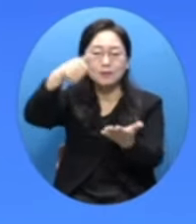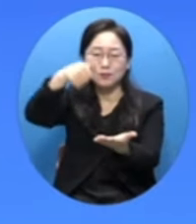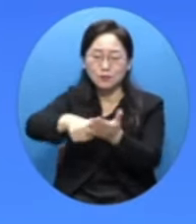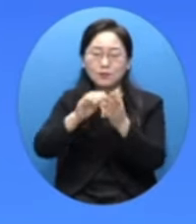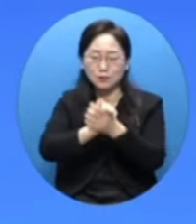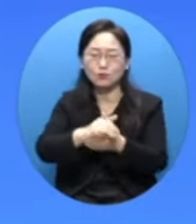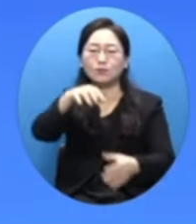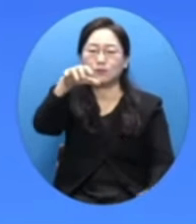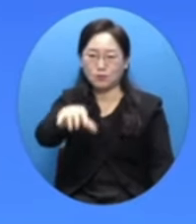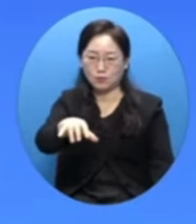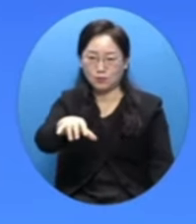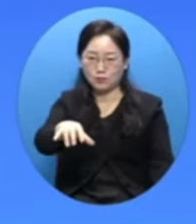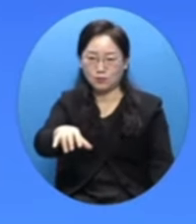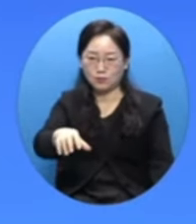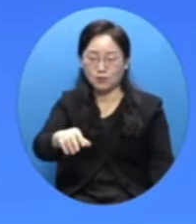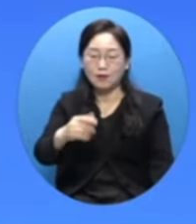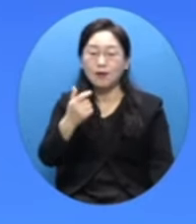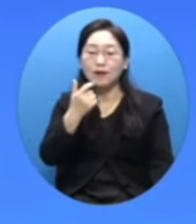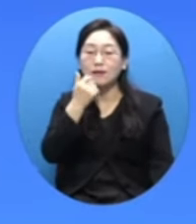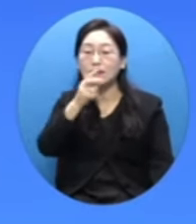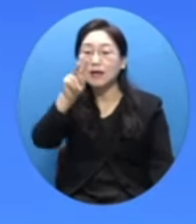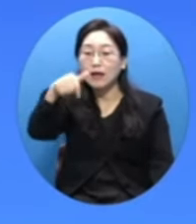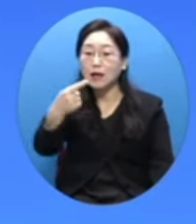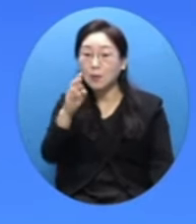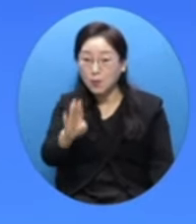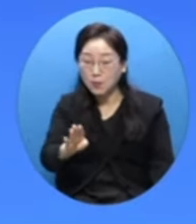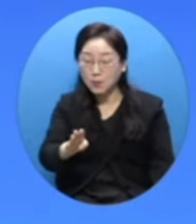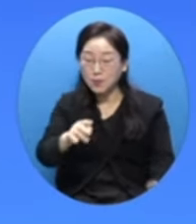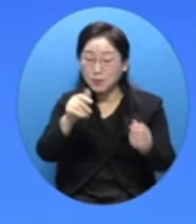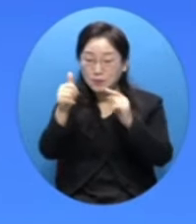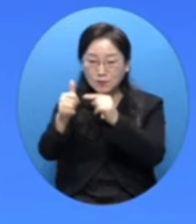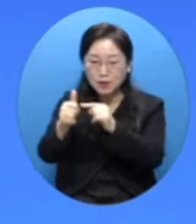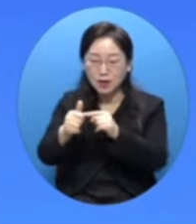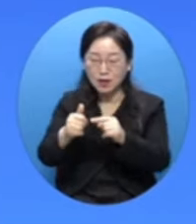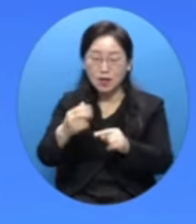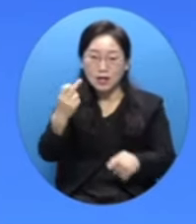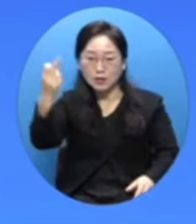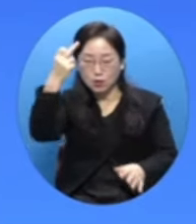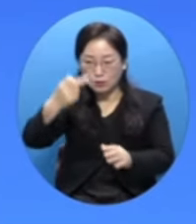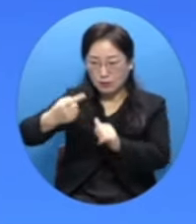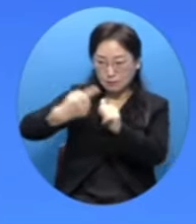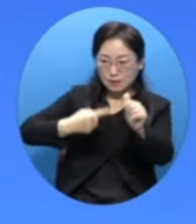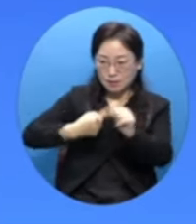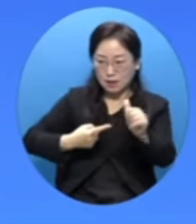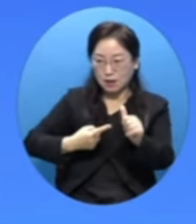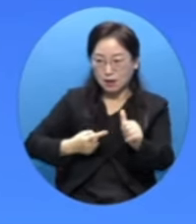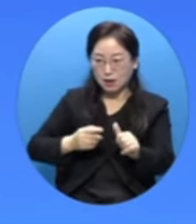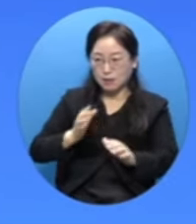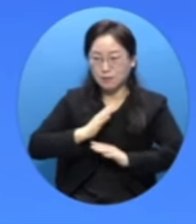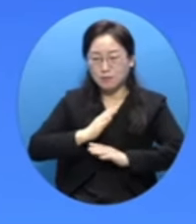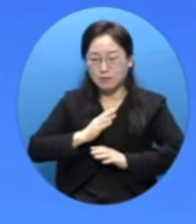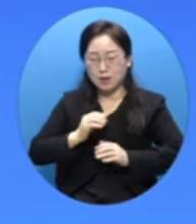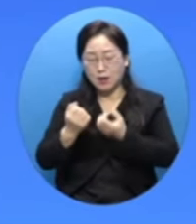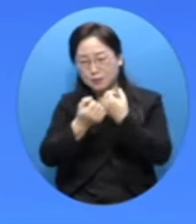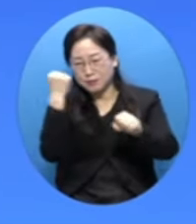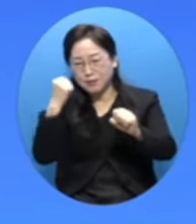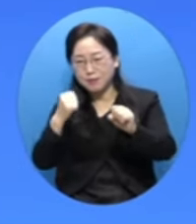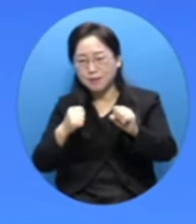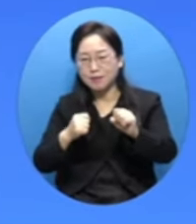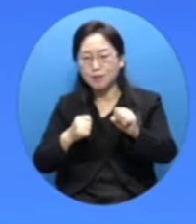것입니다. 야곱이 형 에서가 자기를 죽이려고 하자 형을 피해 먼 길을 떠납니다.